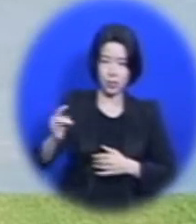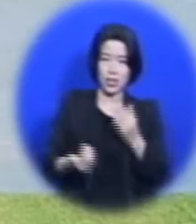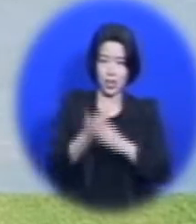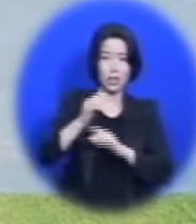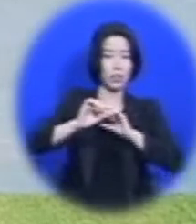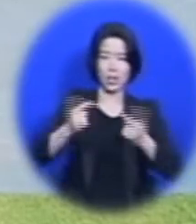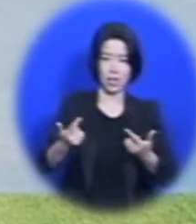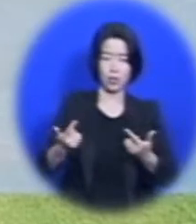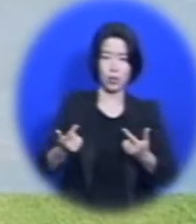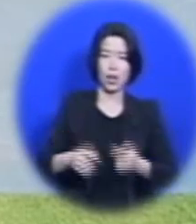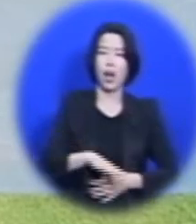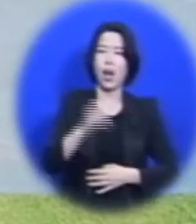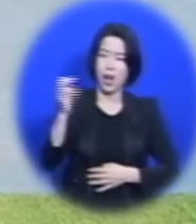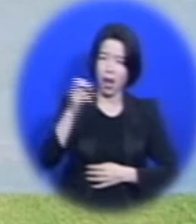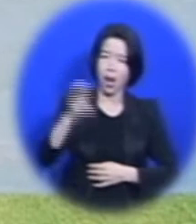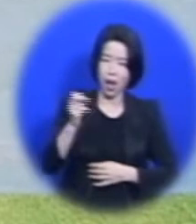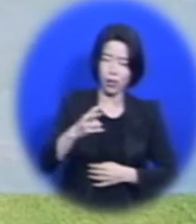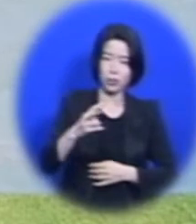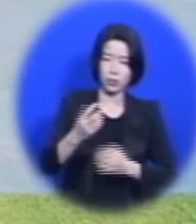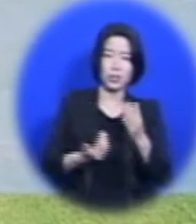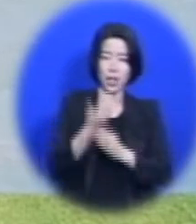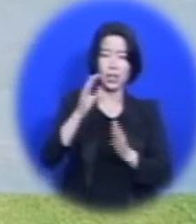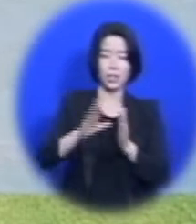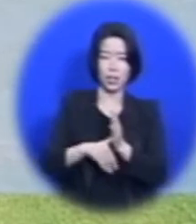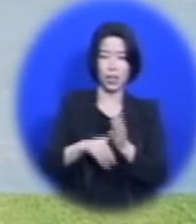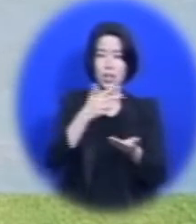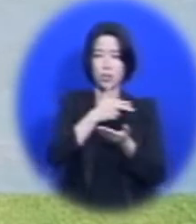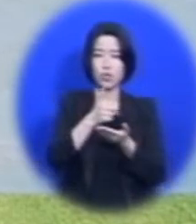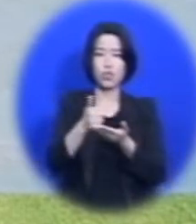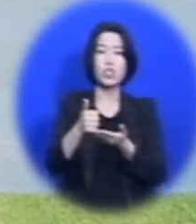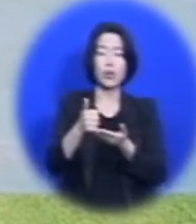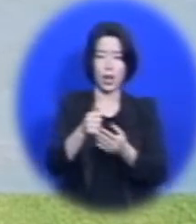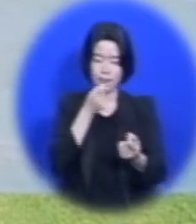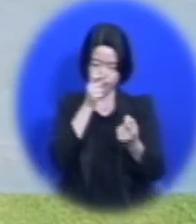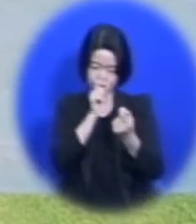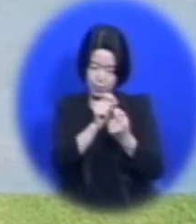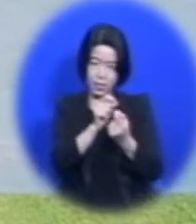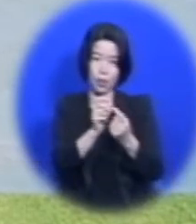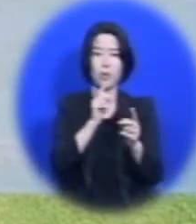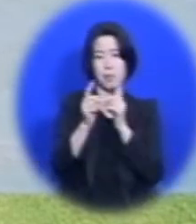아니고 자주 일어나게 될 때 주님과 친밀해졌다고 하는 것입니다.